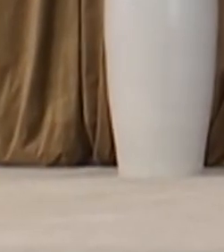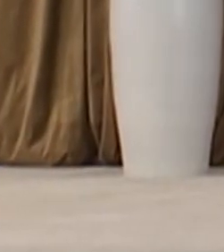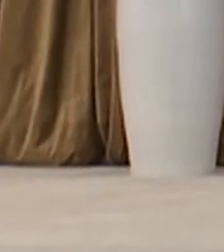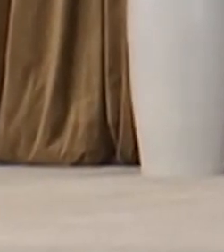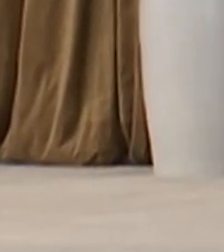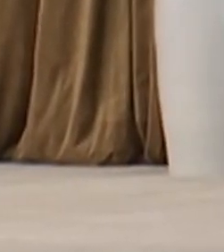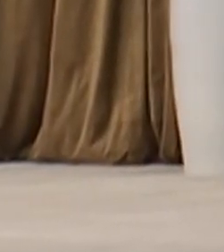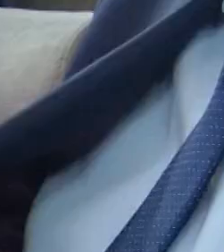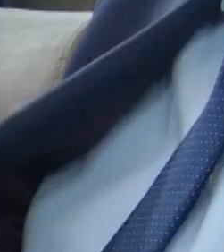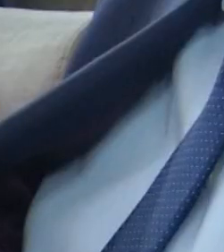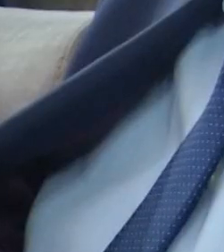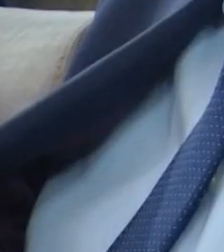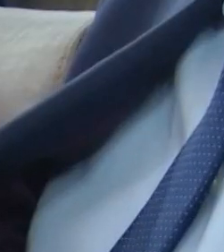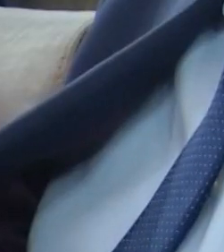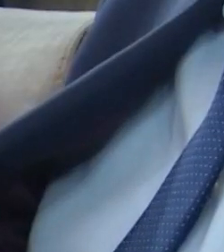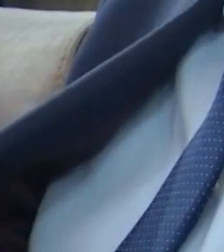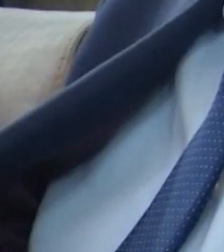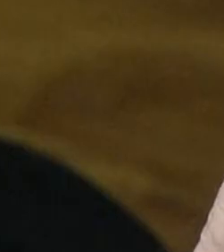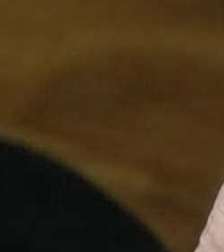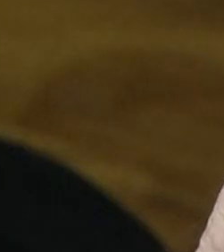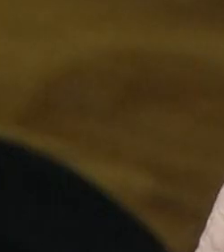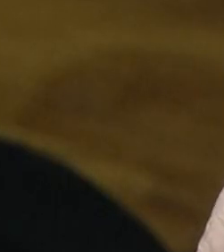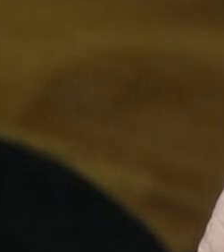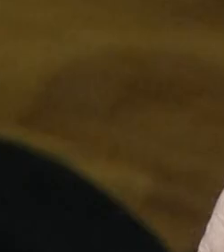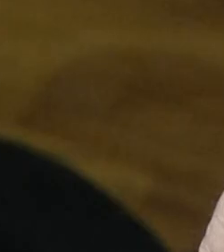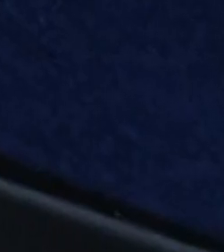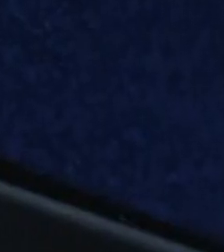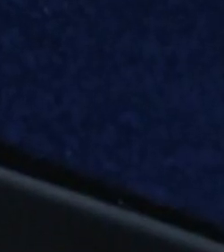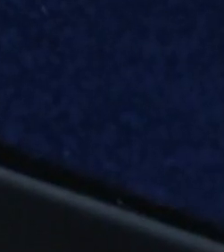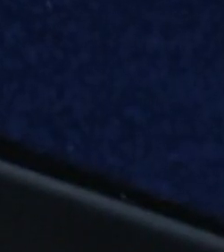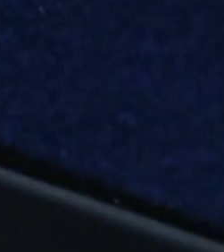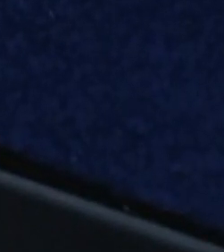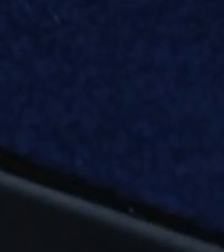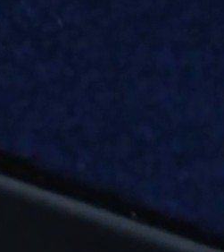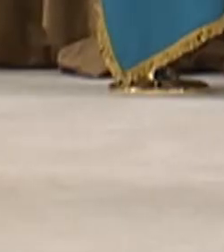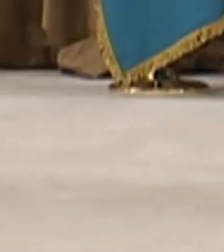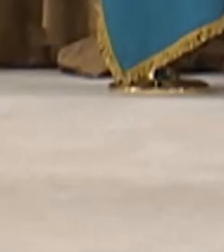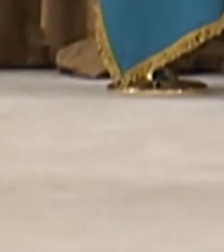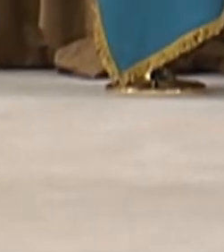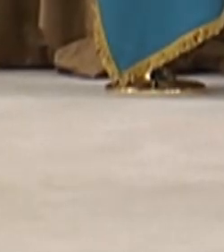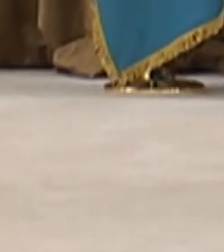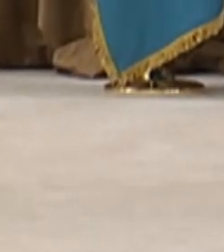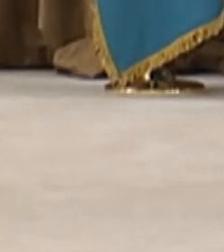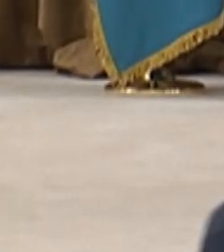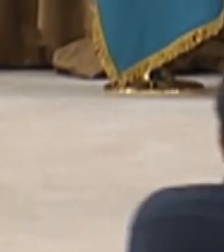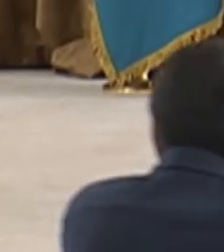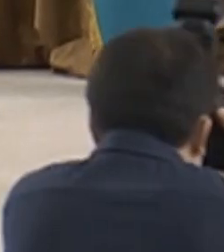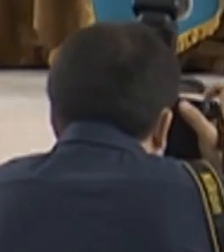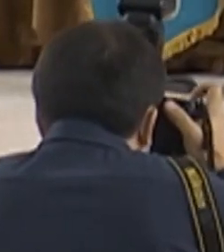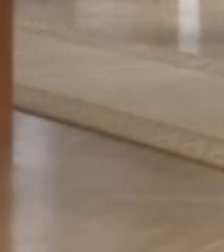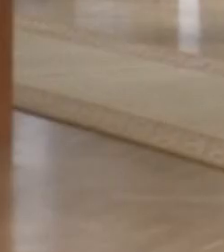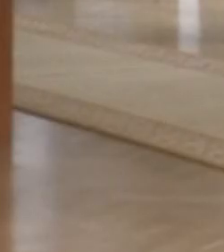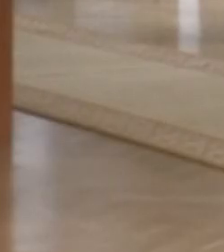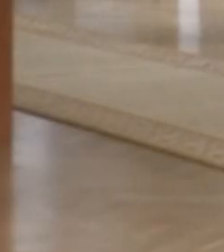От рабочих до профессоров. В преддверии Дня независимости Республики Казахстан аким Алматы Бакыджан Сагентаев вручил госнаграды жителям